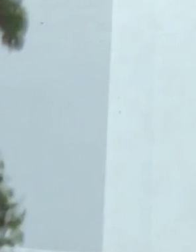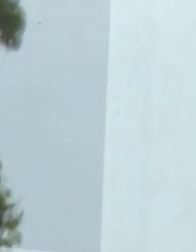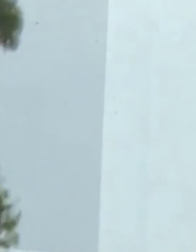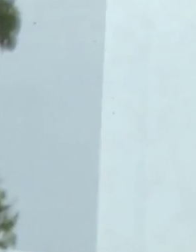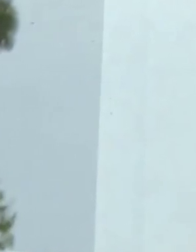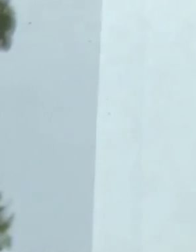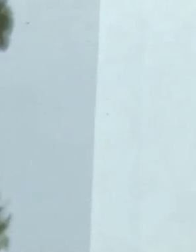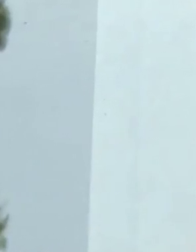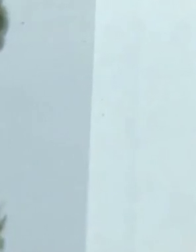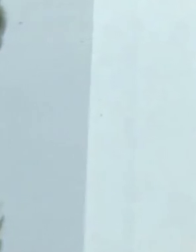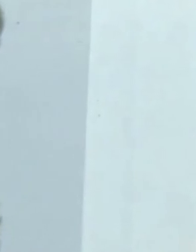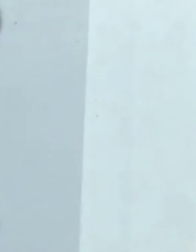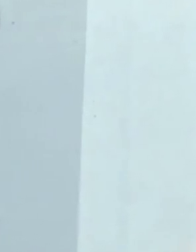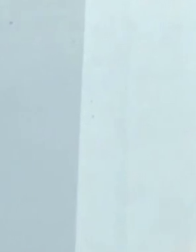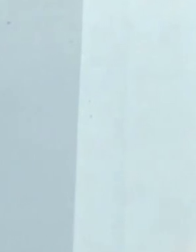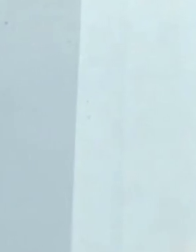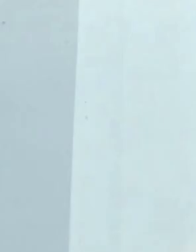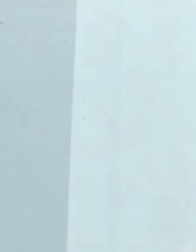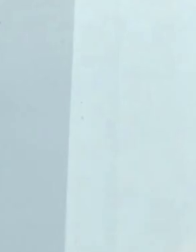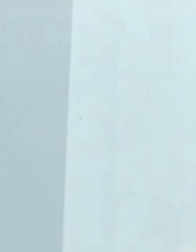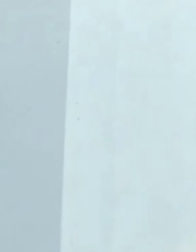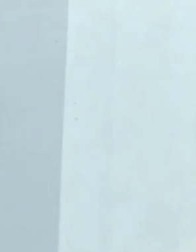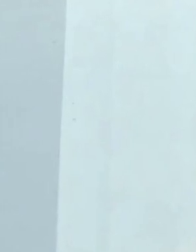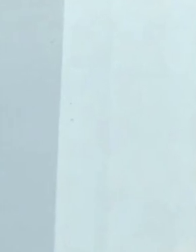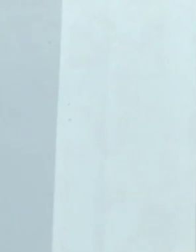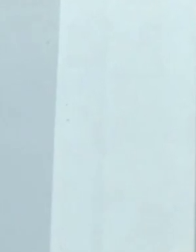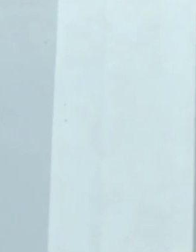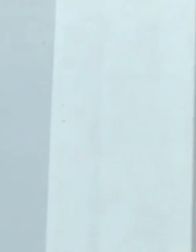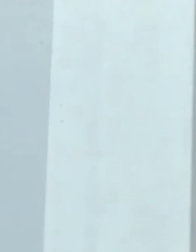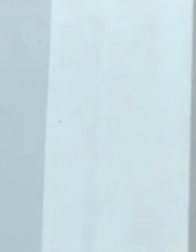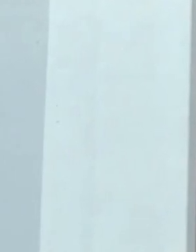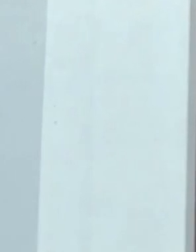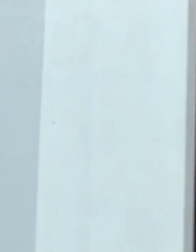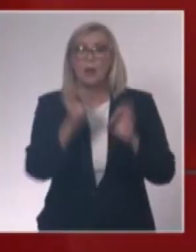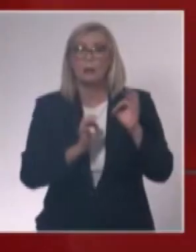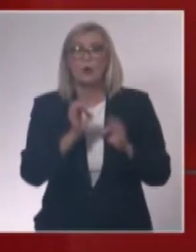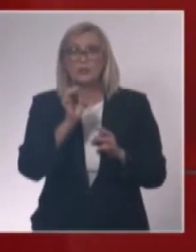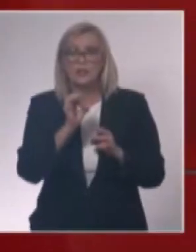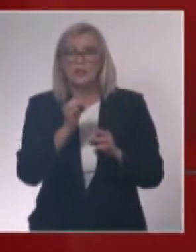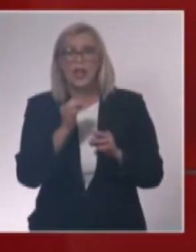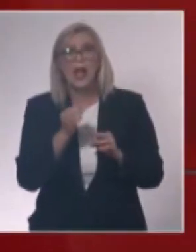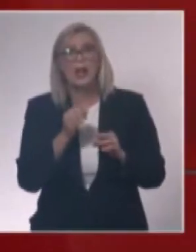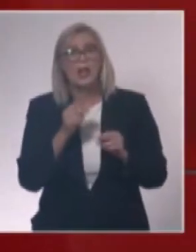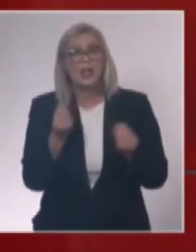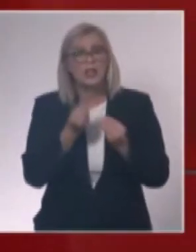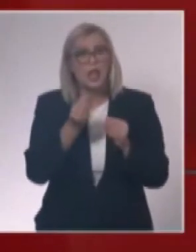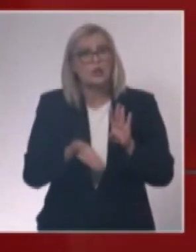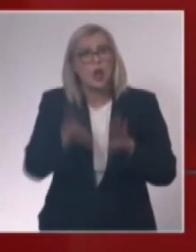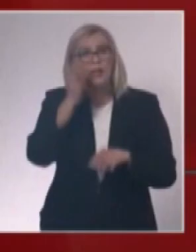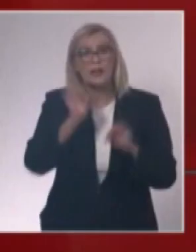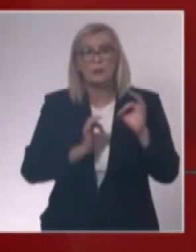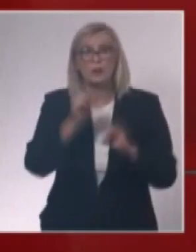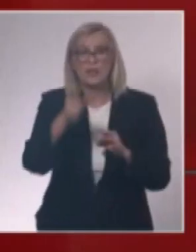Mars sukses negociata dialog social dhe Partner si resp